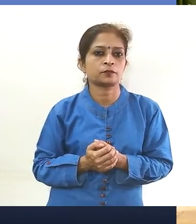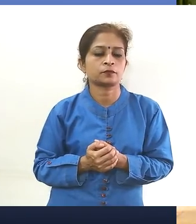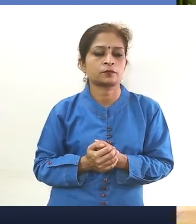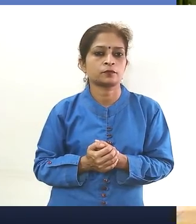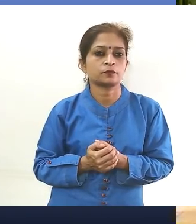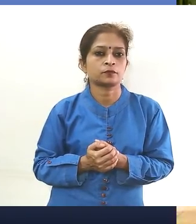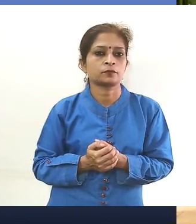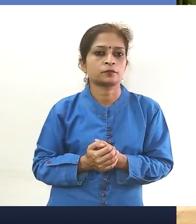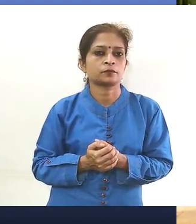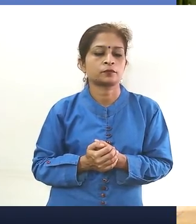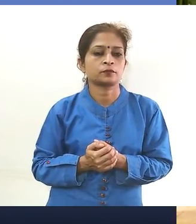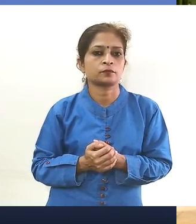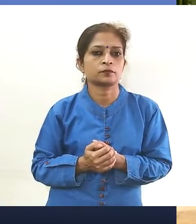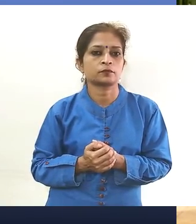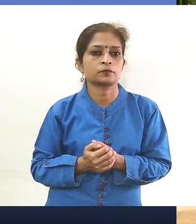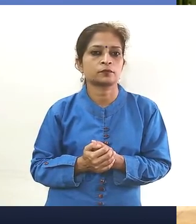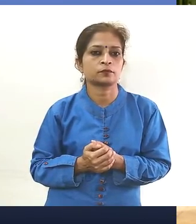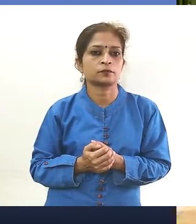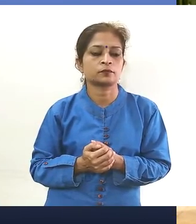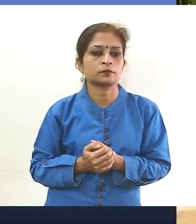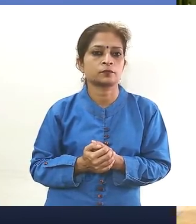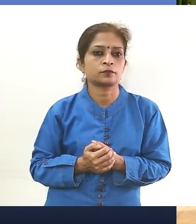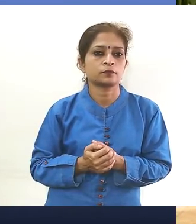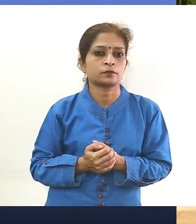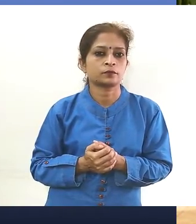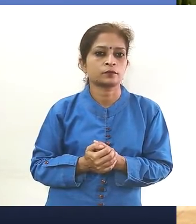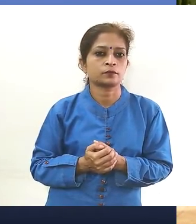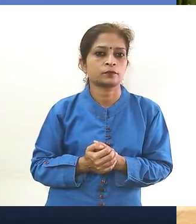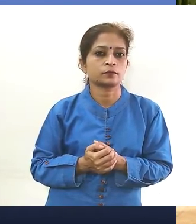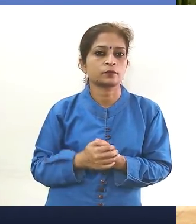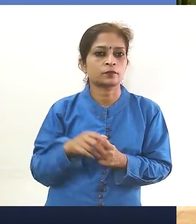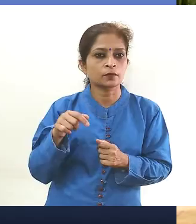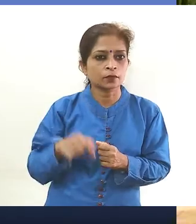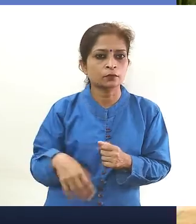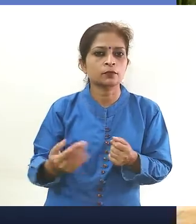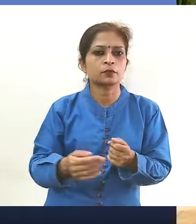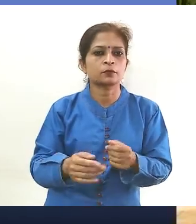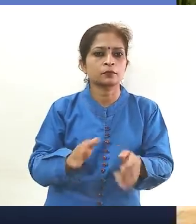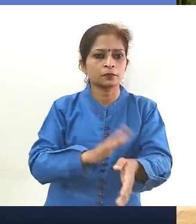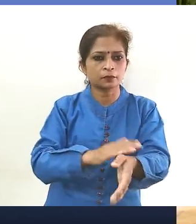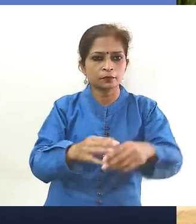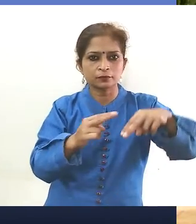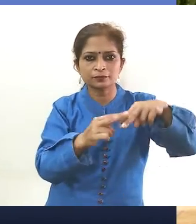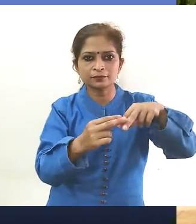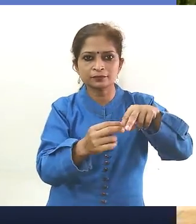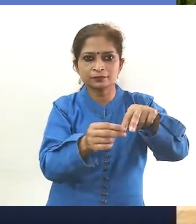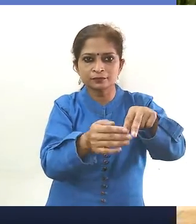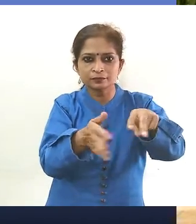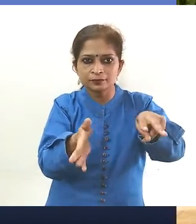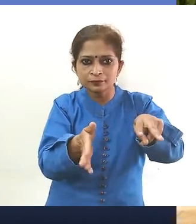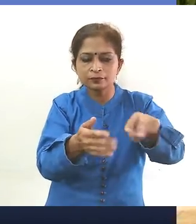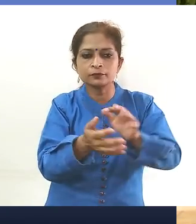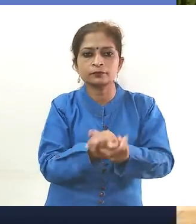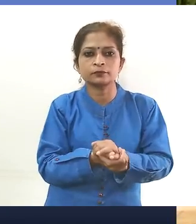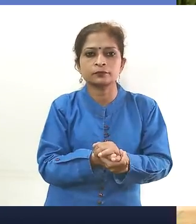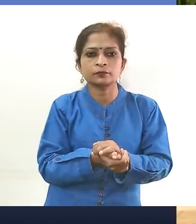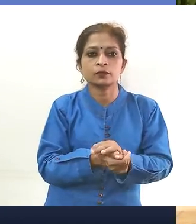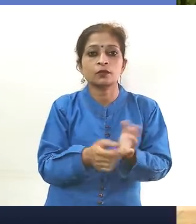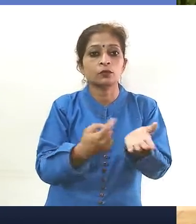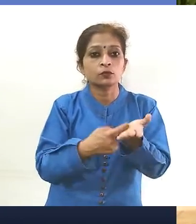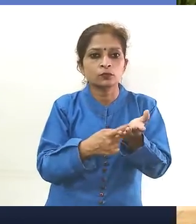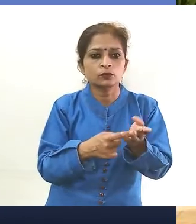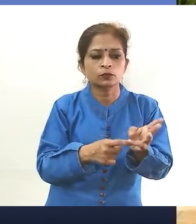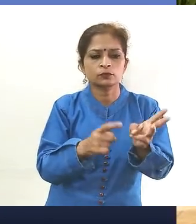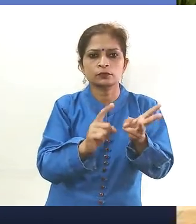मरकट आसन के 3 अभ्यास हैं। पहले में पैर पास में थे, दूसरे में घुटने पंजों में फासला, और तीसरे